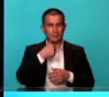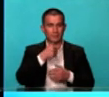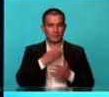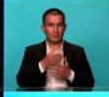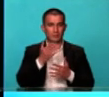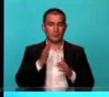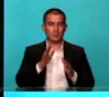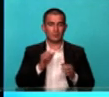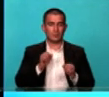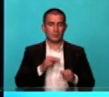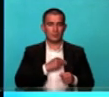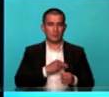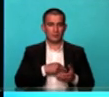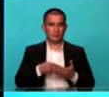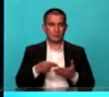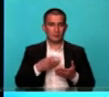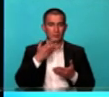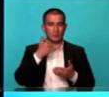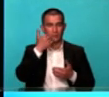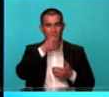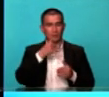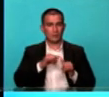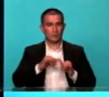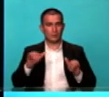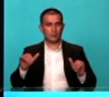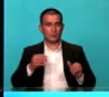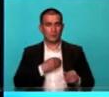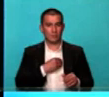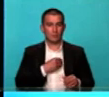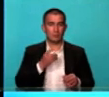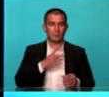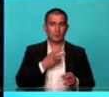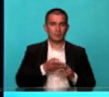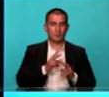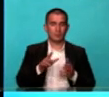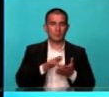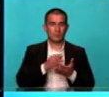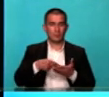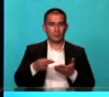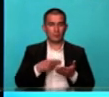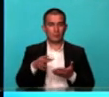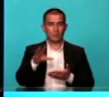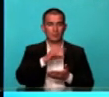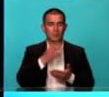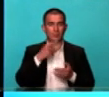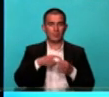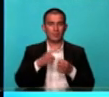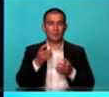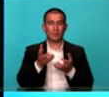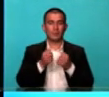foydalana oladi. Muddatini uzaytirish uchun siz elektron raqamli imzo kalitini